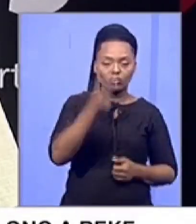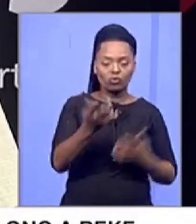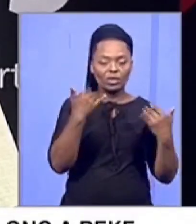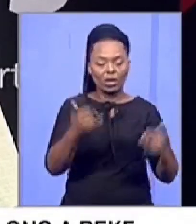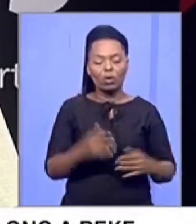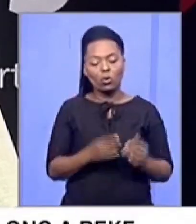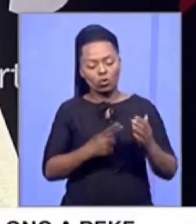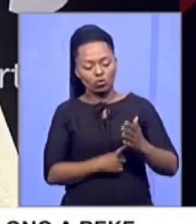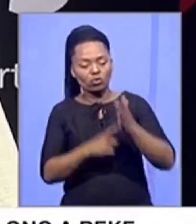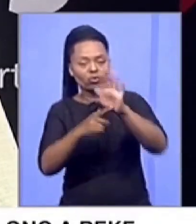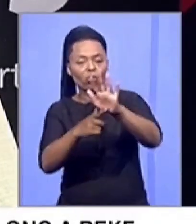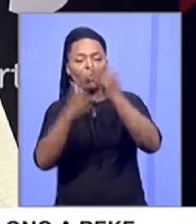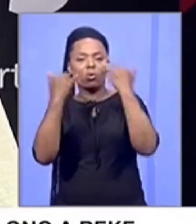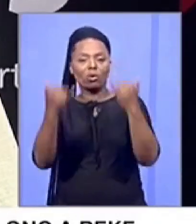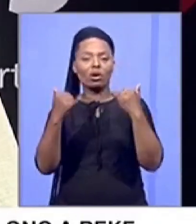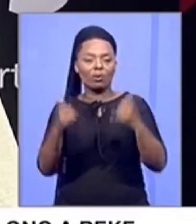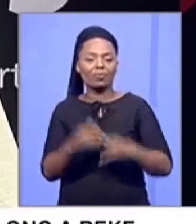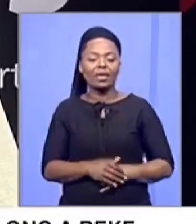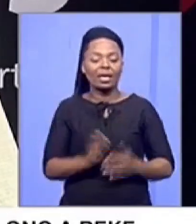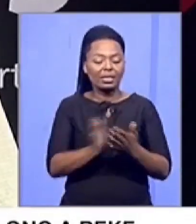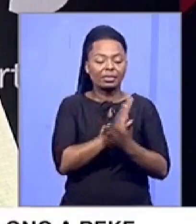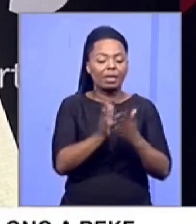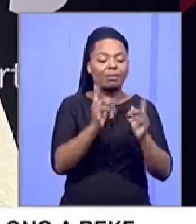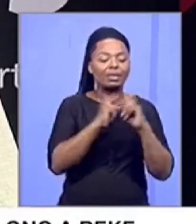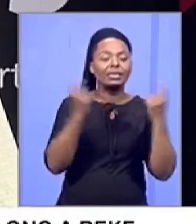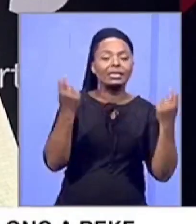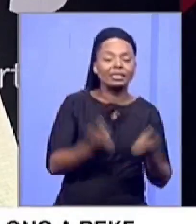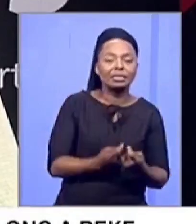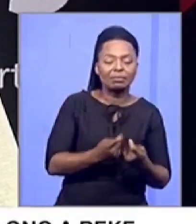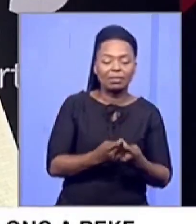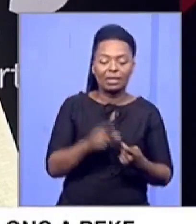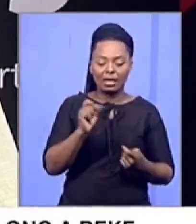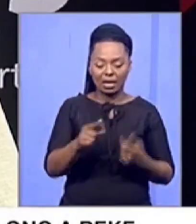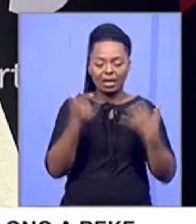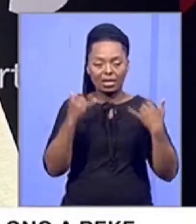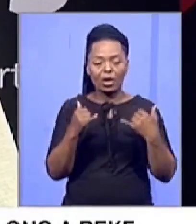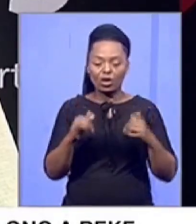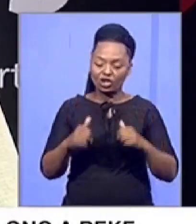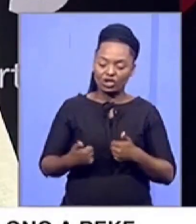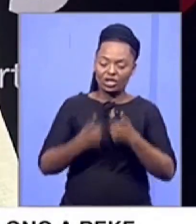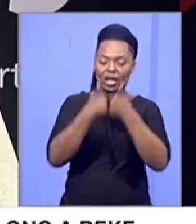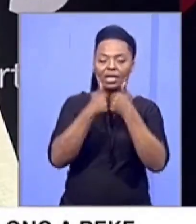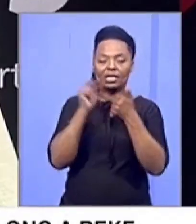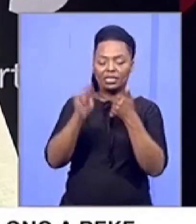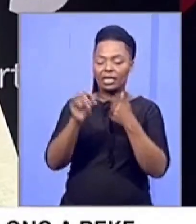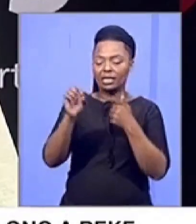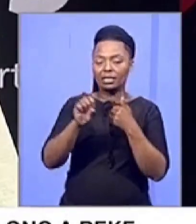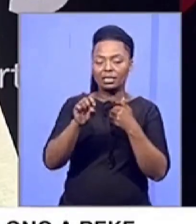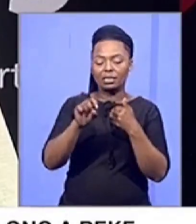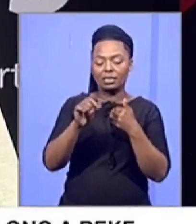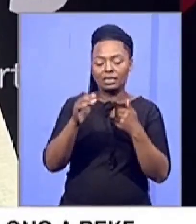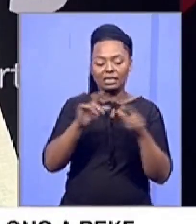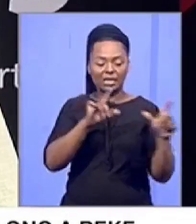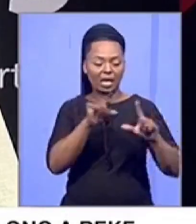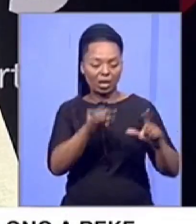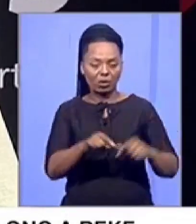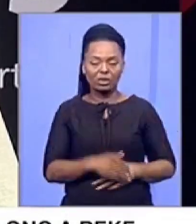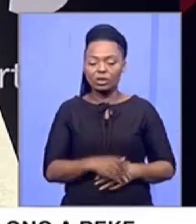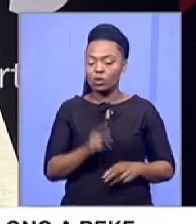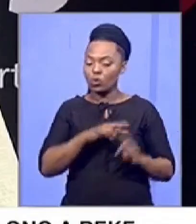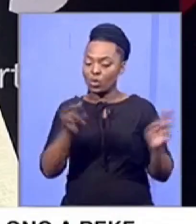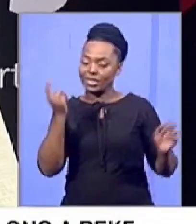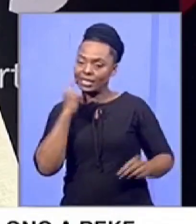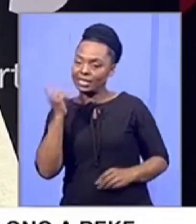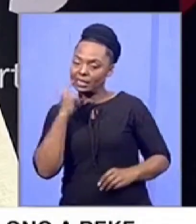30 ya bontsha hore dihlopha tsena tse dintse leng hore di hlola gore ba challenge Sundowns e bontsha hore ha o bobebe ho